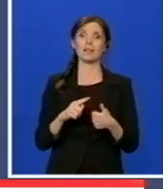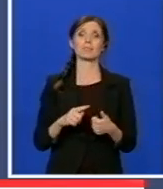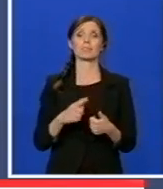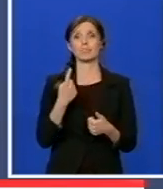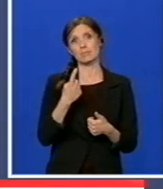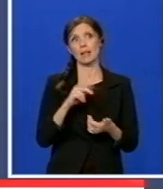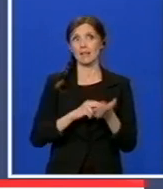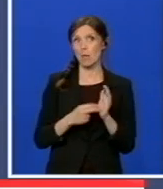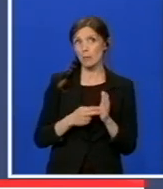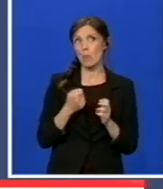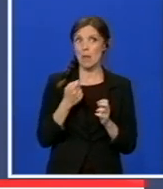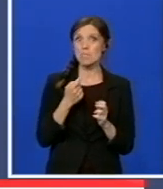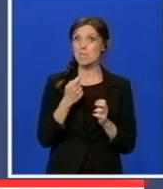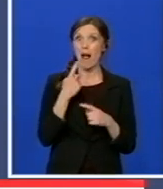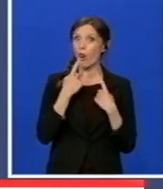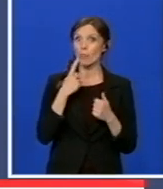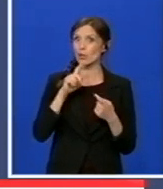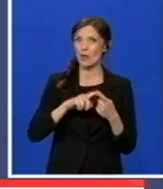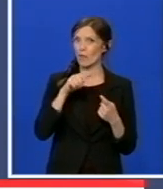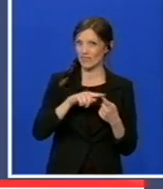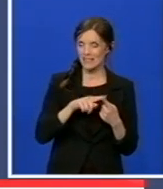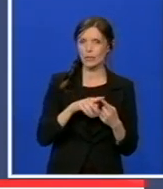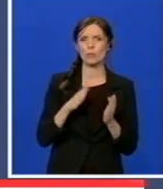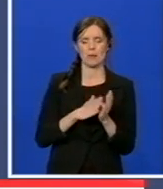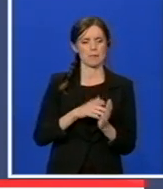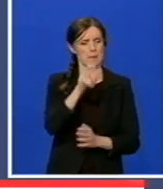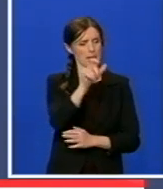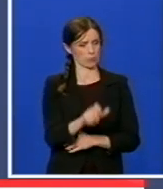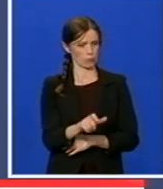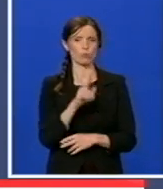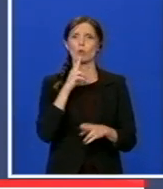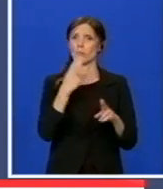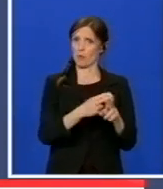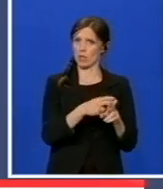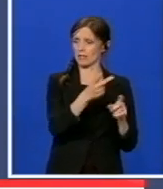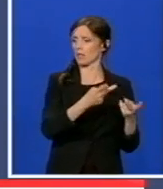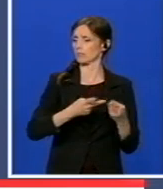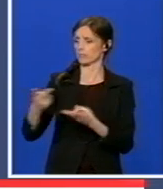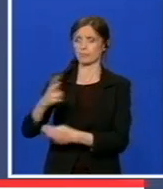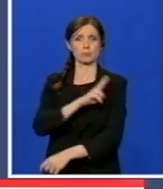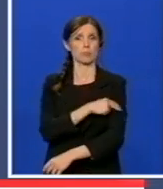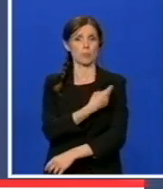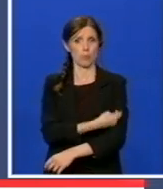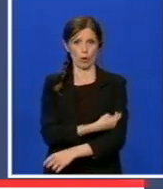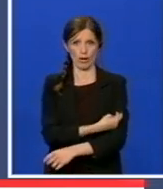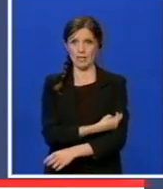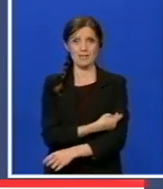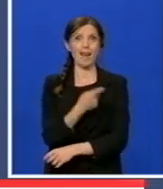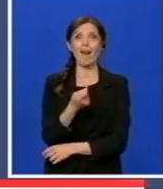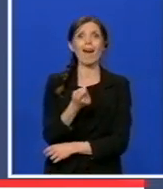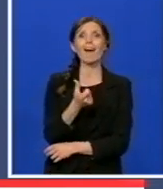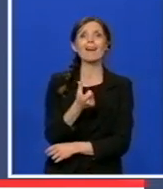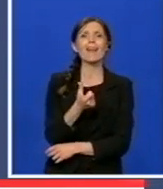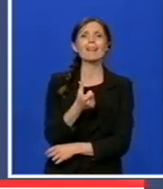malo razmatramo, a to je da pacijent koji se hospitalizuje retko kad ima samo COVID